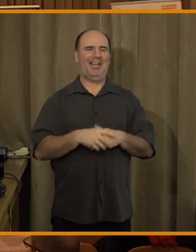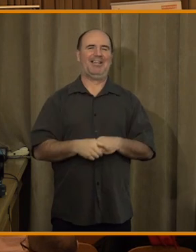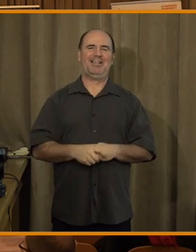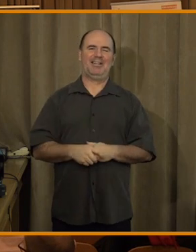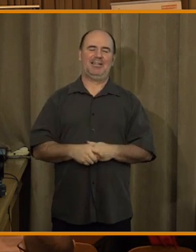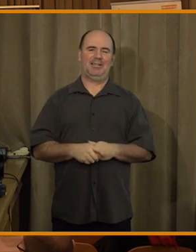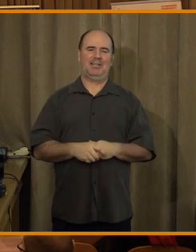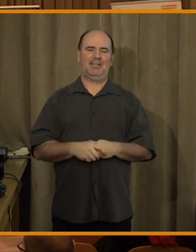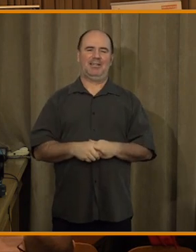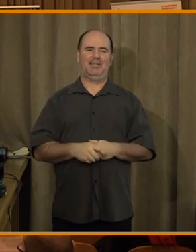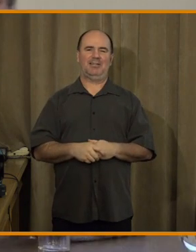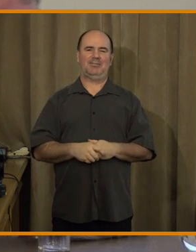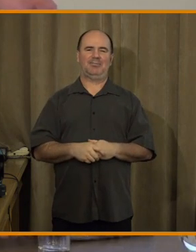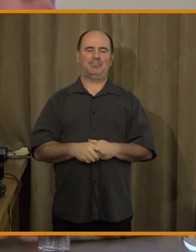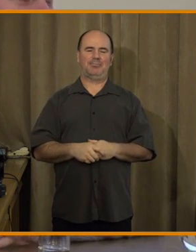Takže